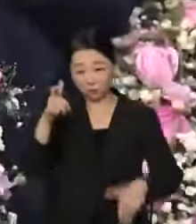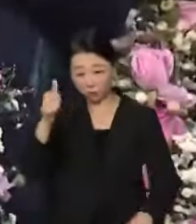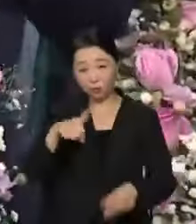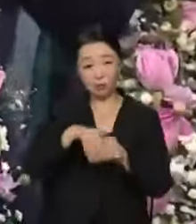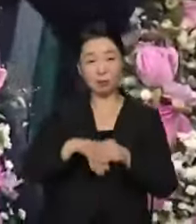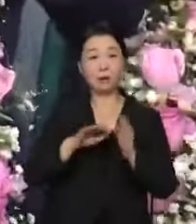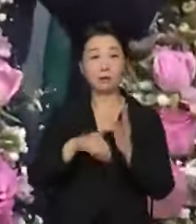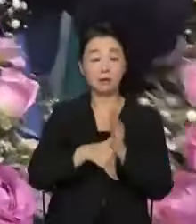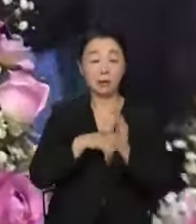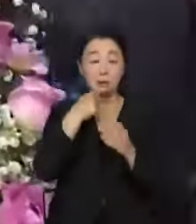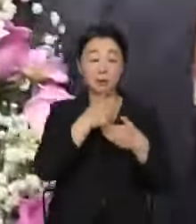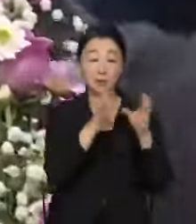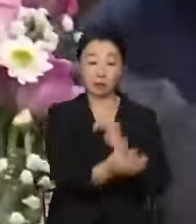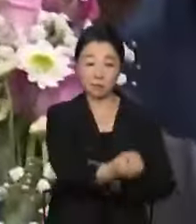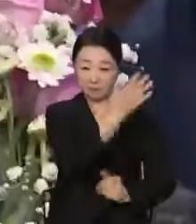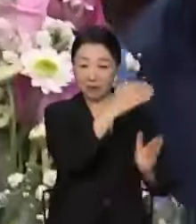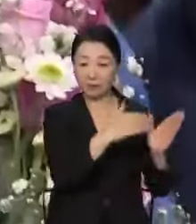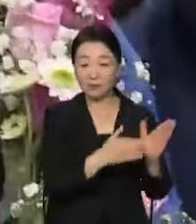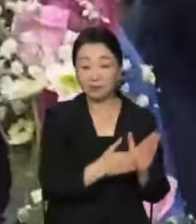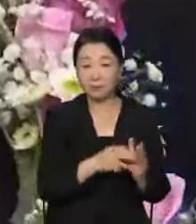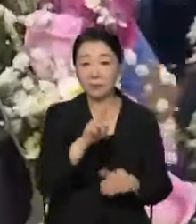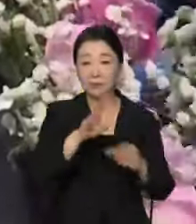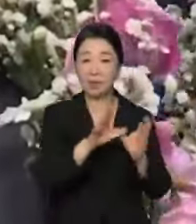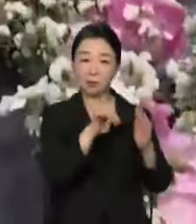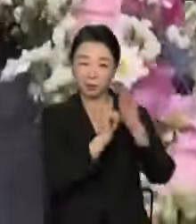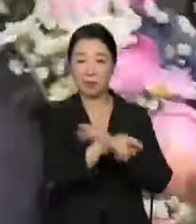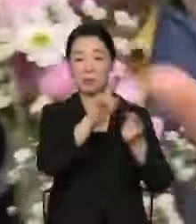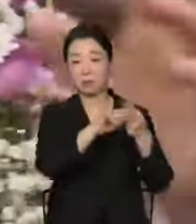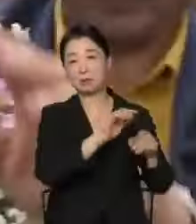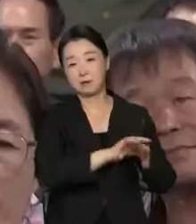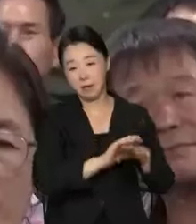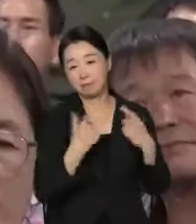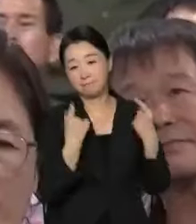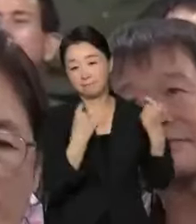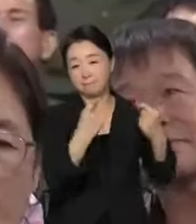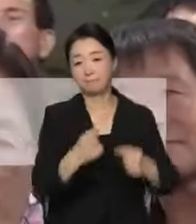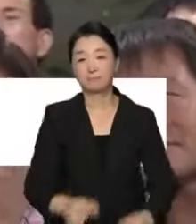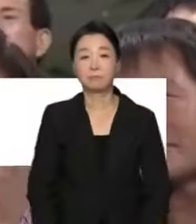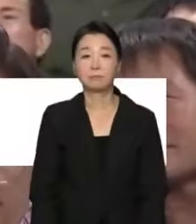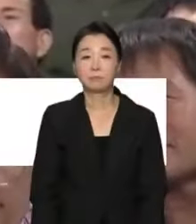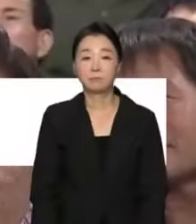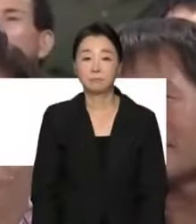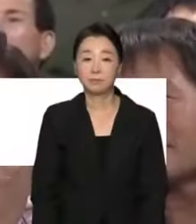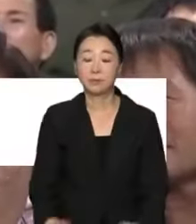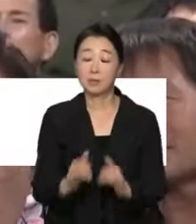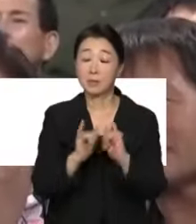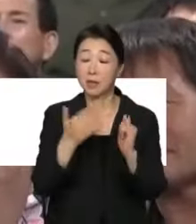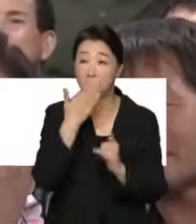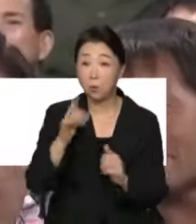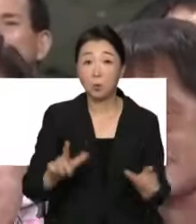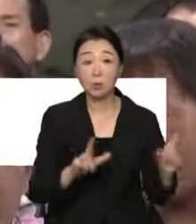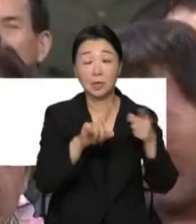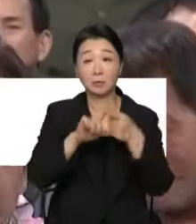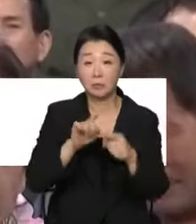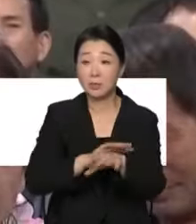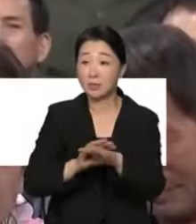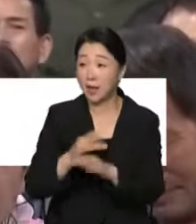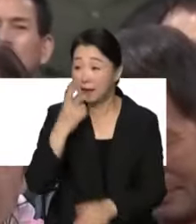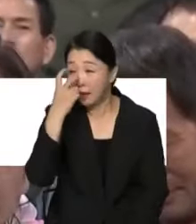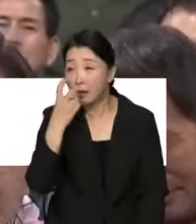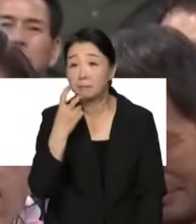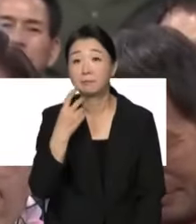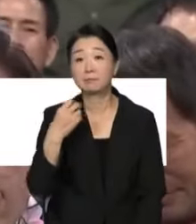재선거에서는 민주당이 승리하며 야권 대표성을 지켜냈습니다. 민생을 살펴라, 지역경제를 살펴라